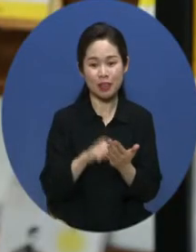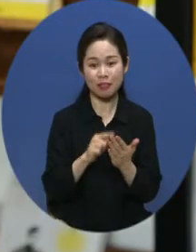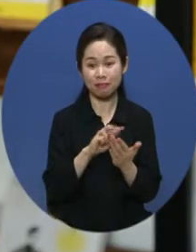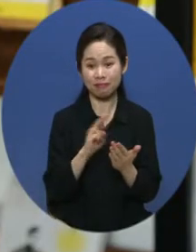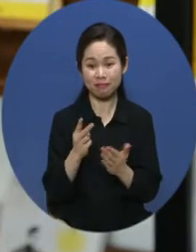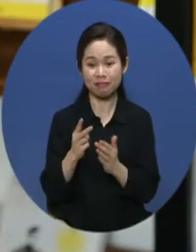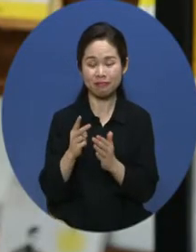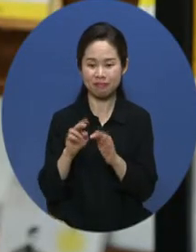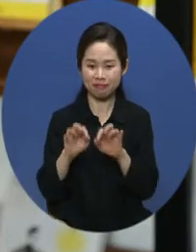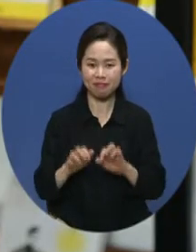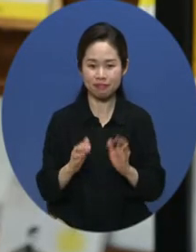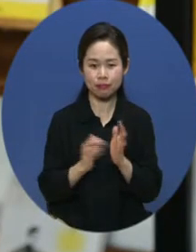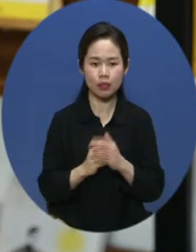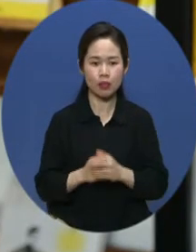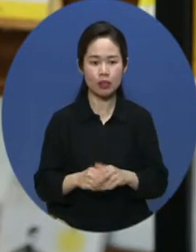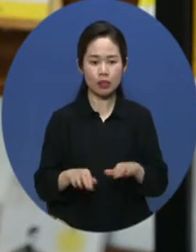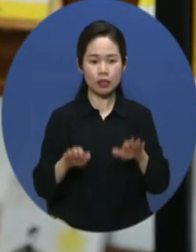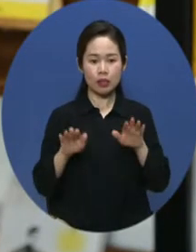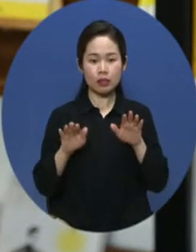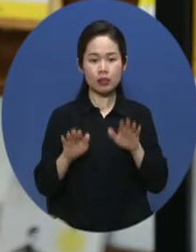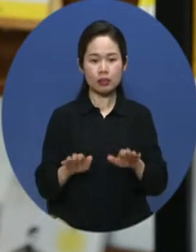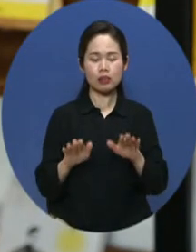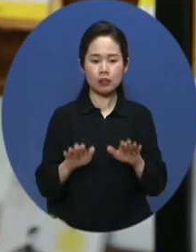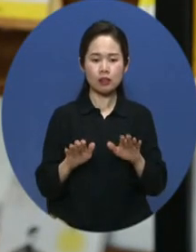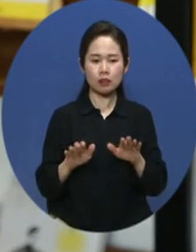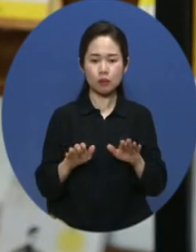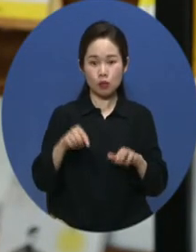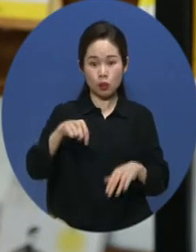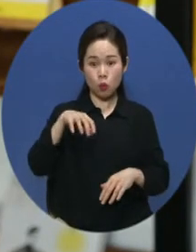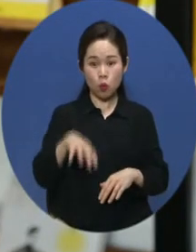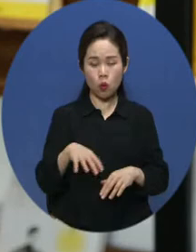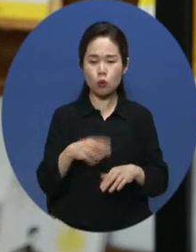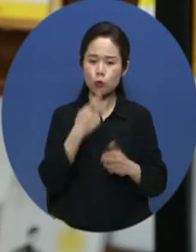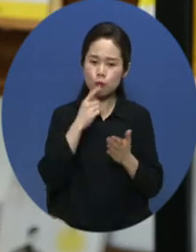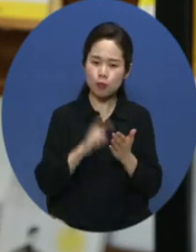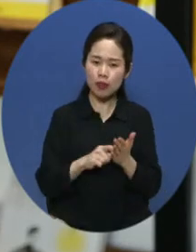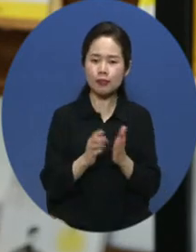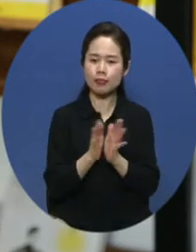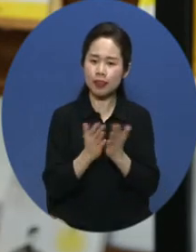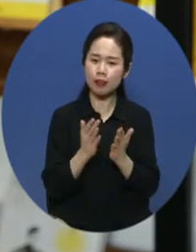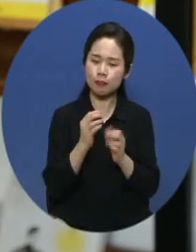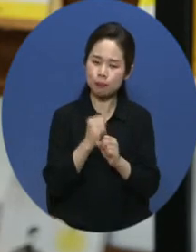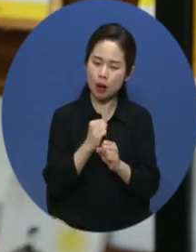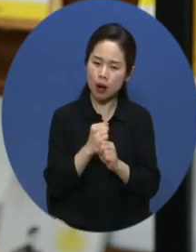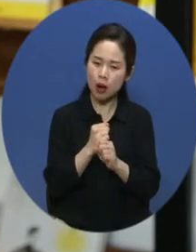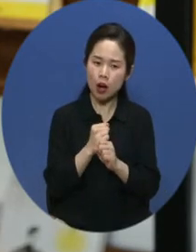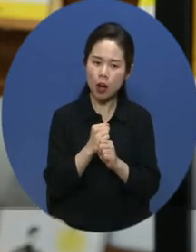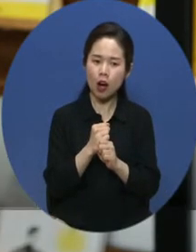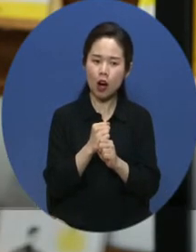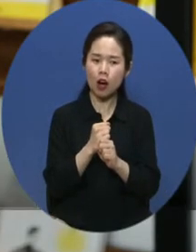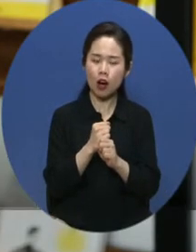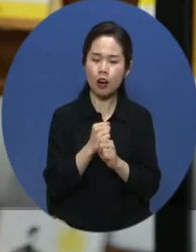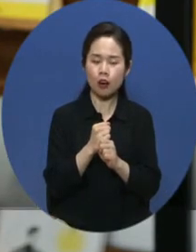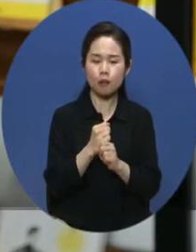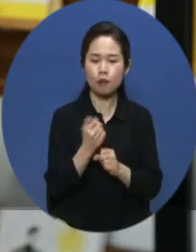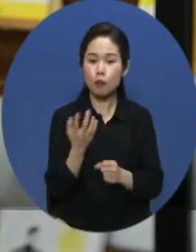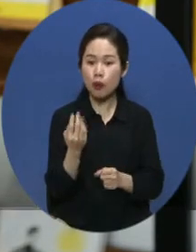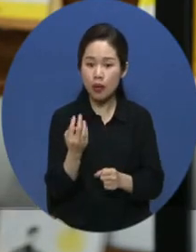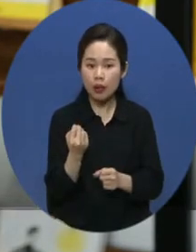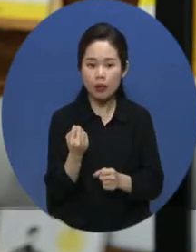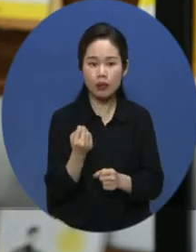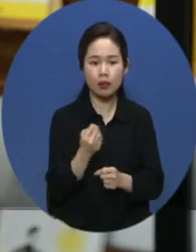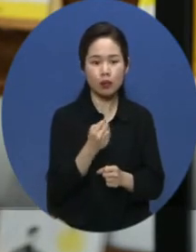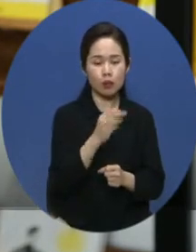현재까지 피치마켓에서 출판된 책은 몇 개 정도 됐어요? 문학 작품이